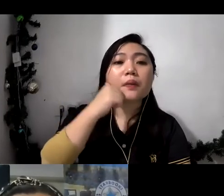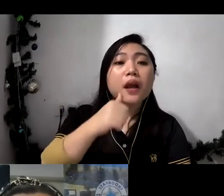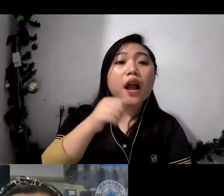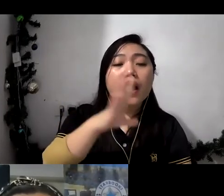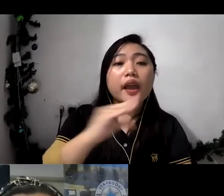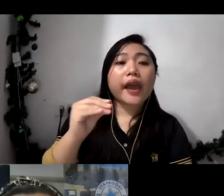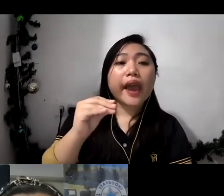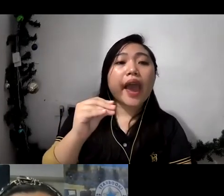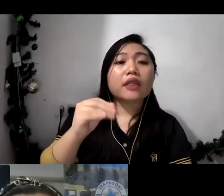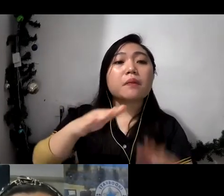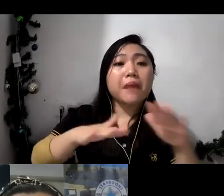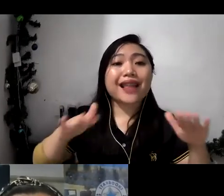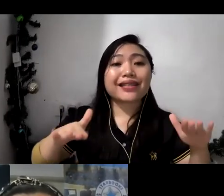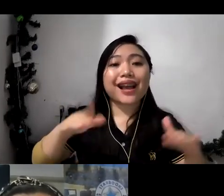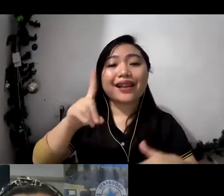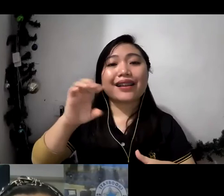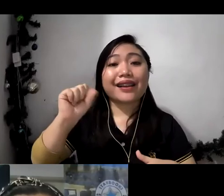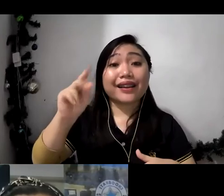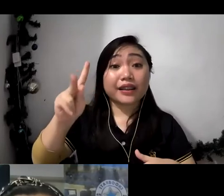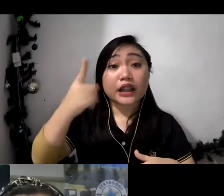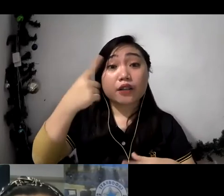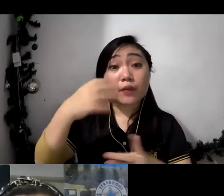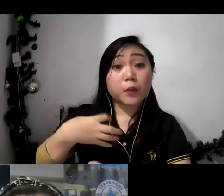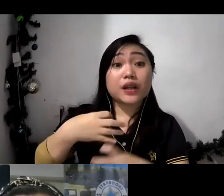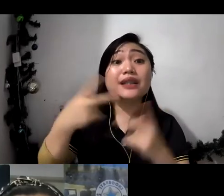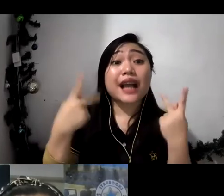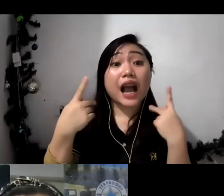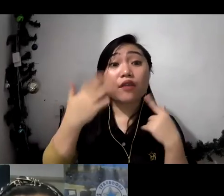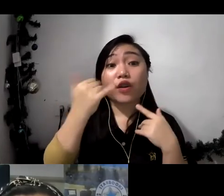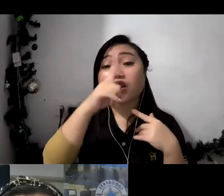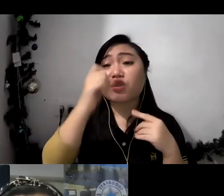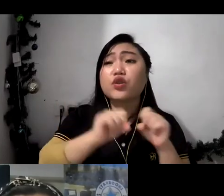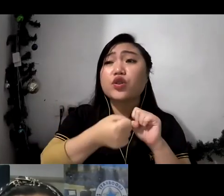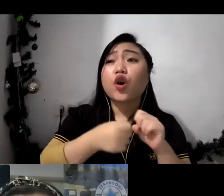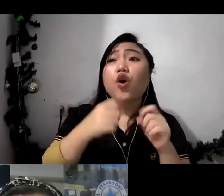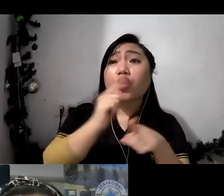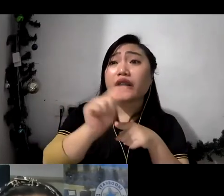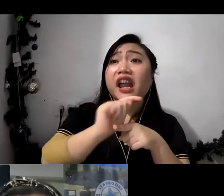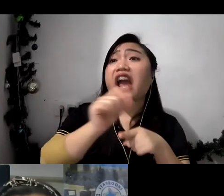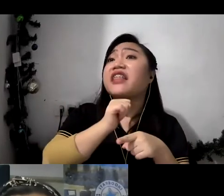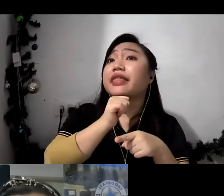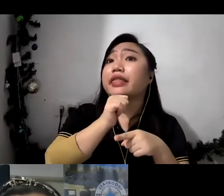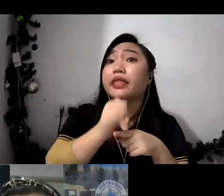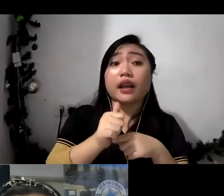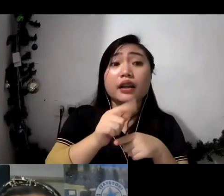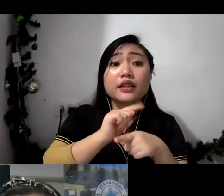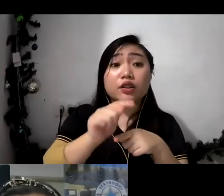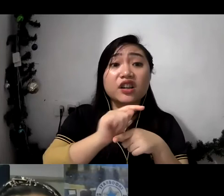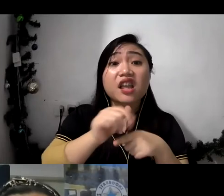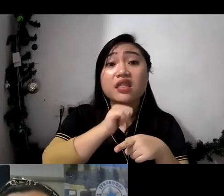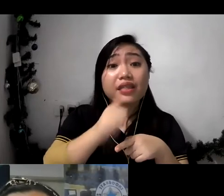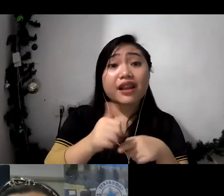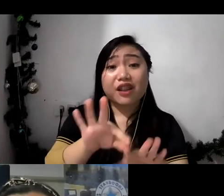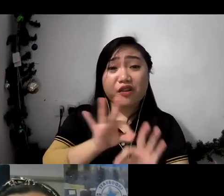kung bata, regardless babae o lalaki. So kung lalaki ka, gusto mong magsumbong, ang kaharap mo rin ay lalaki, no?